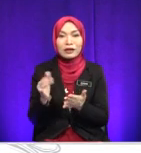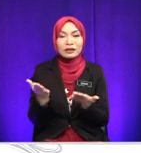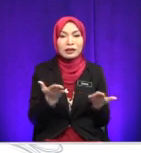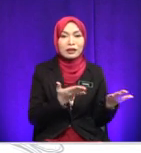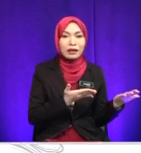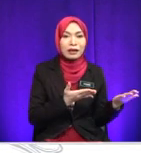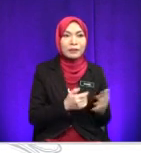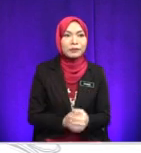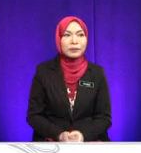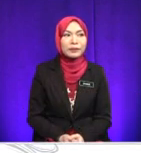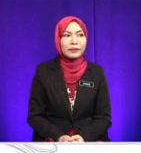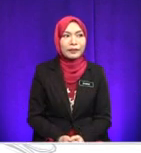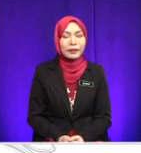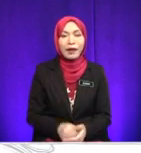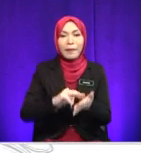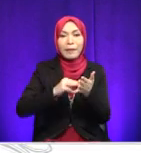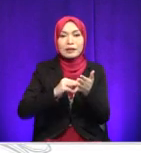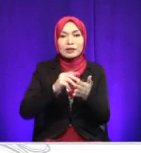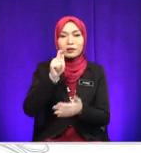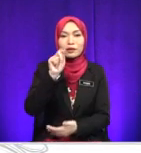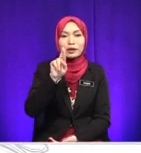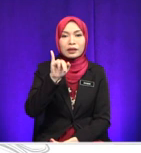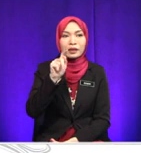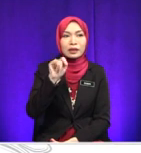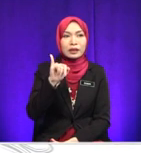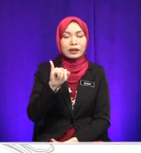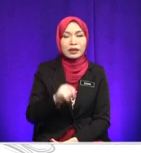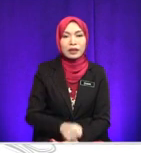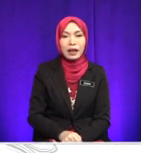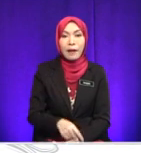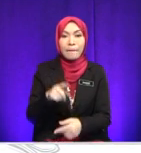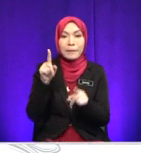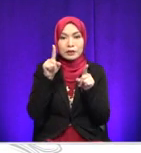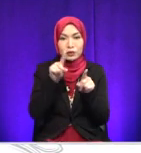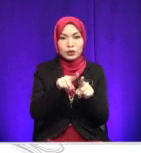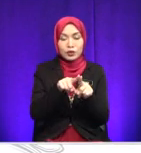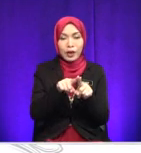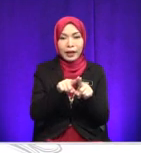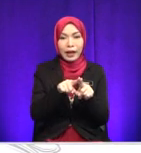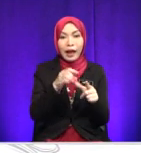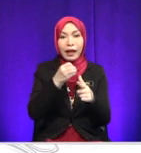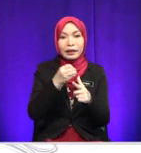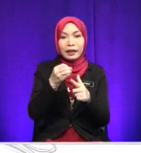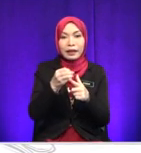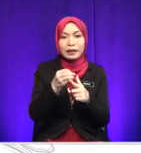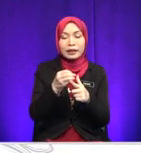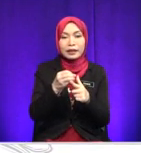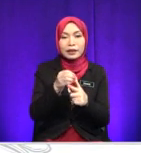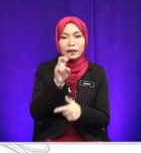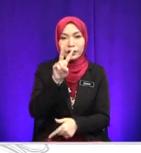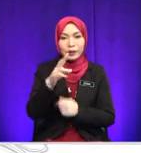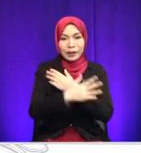Maksud treaty ialah persetujuan secara formal antara dua pihak negara atau lebih perjanjian. Okey,